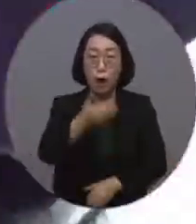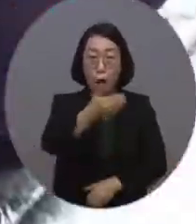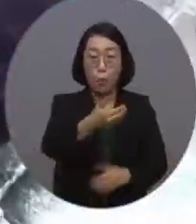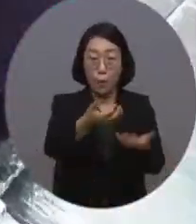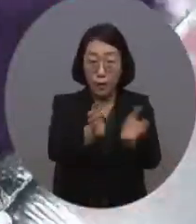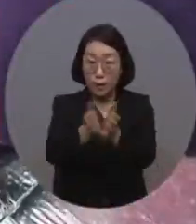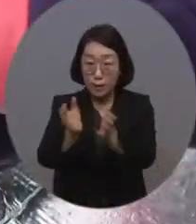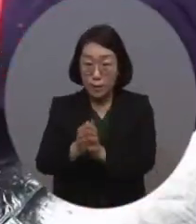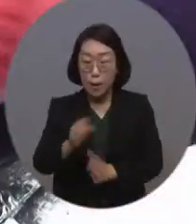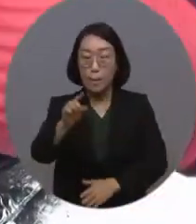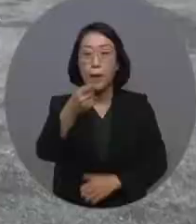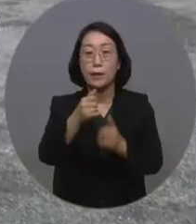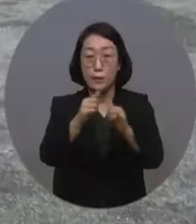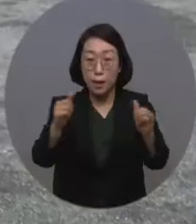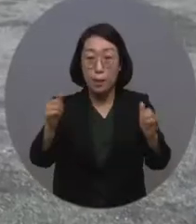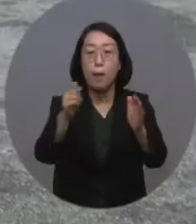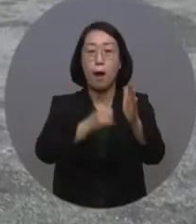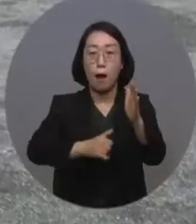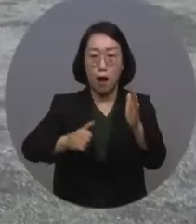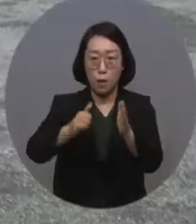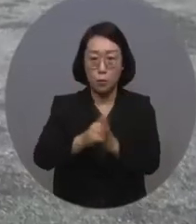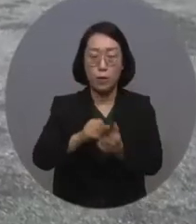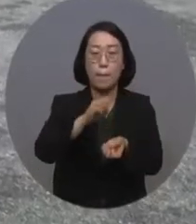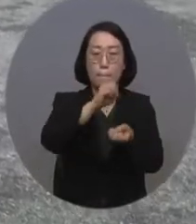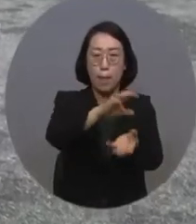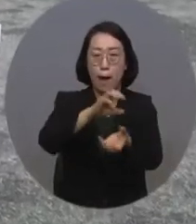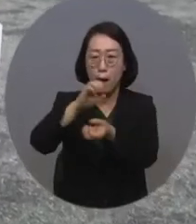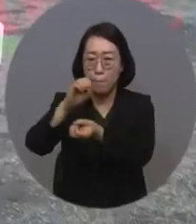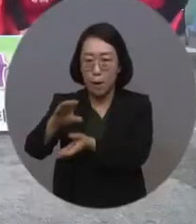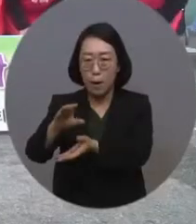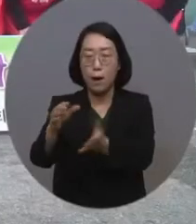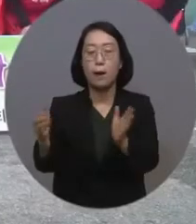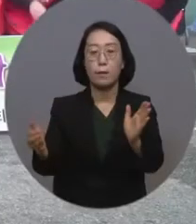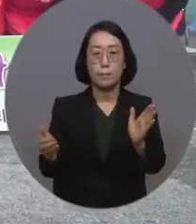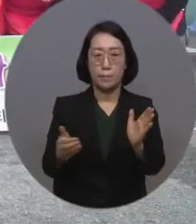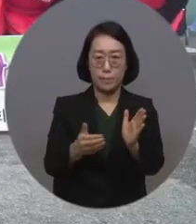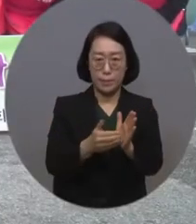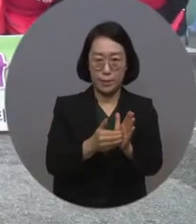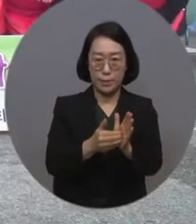유공자 100여 명과 그 가족에게 전달하였습니다.